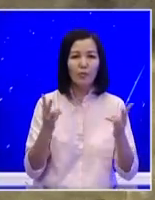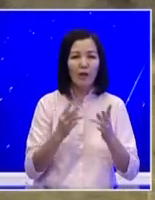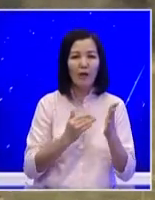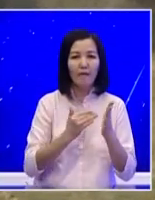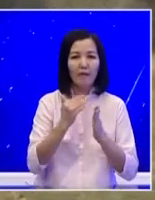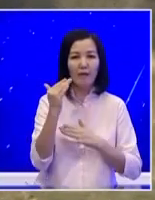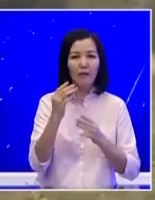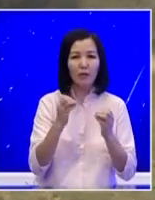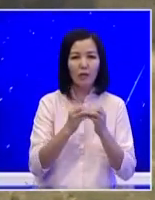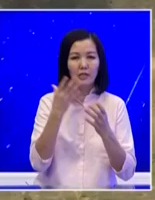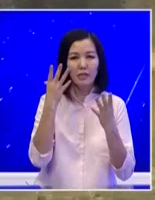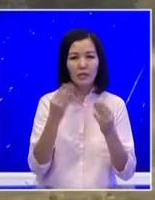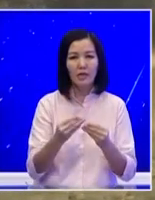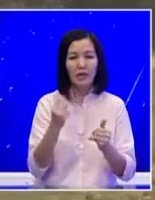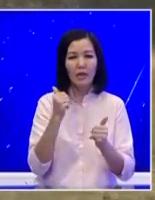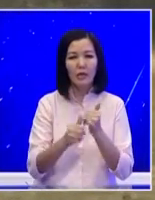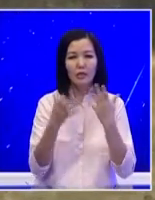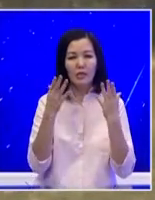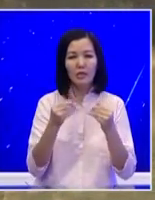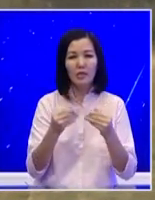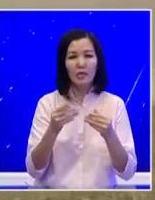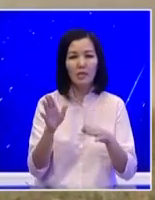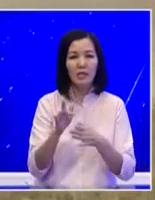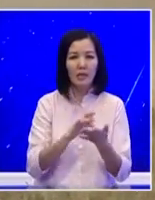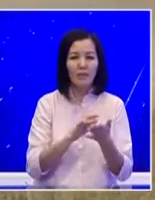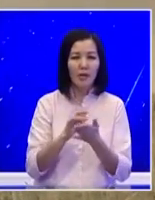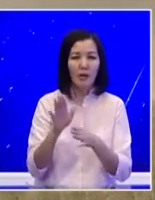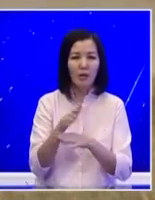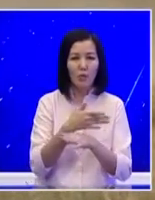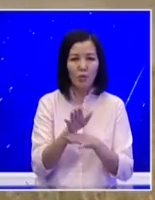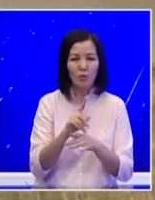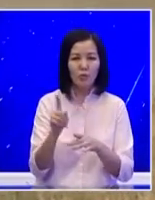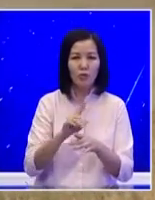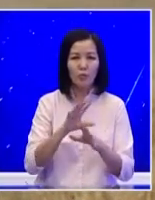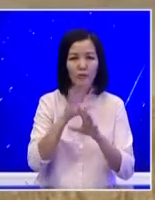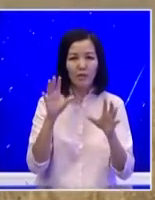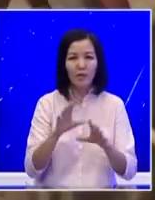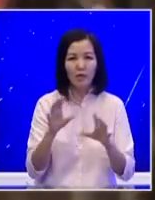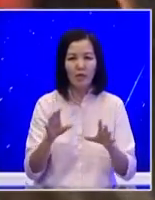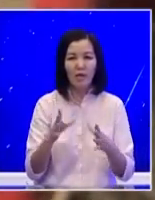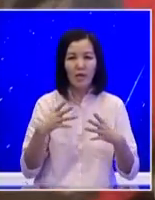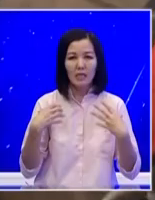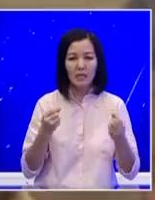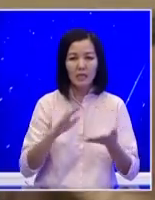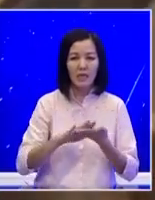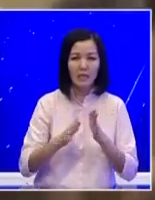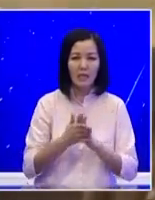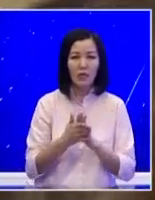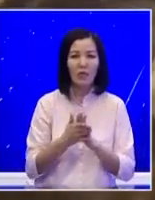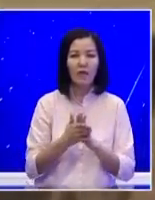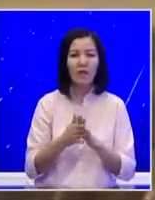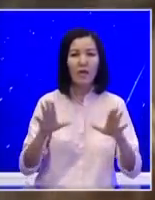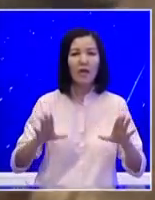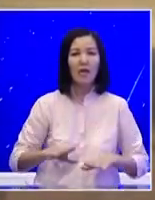в течение 10 дней. Ежедневно выводить лошадей из конюшни на прогулку, чтобы сохранить мускулатуру и состояние здоровья.